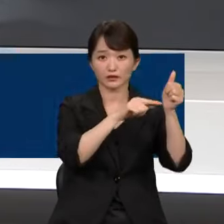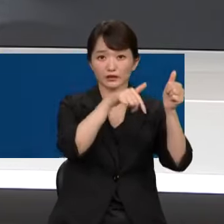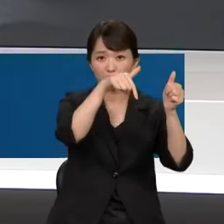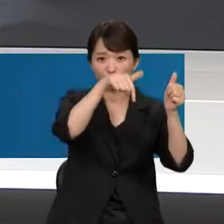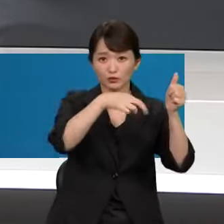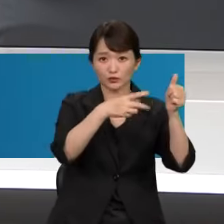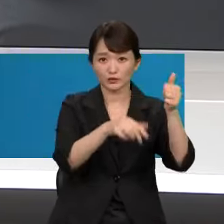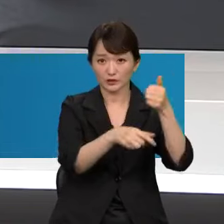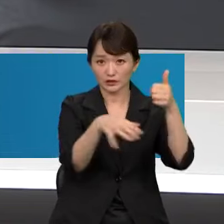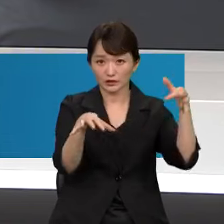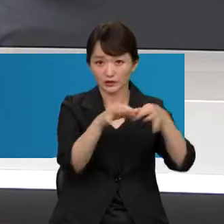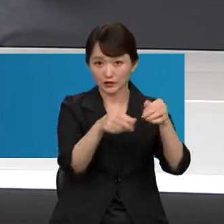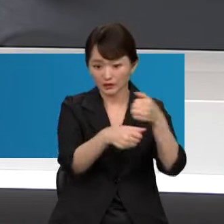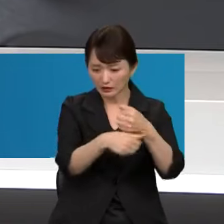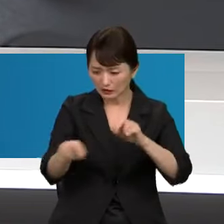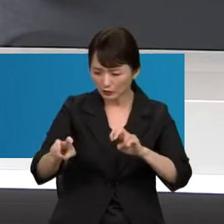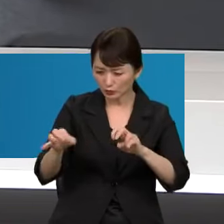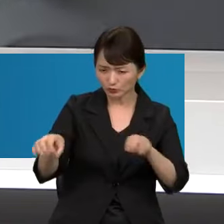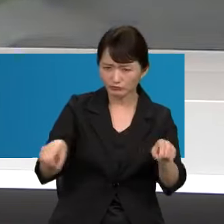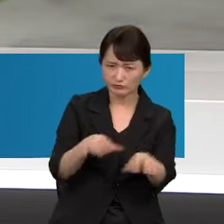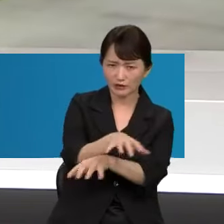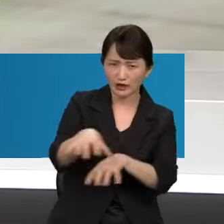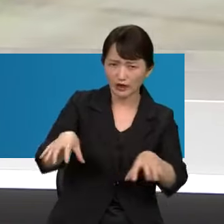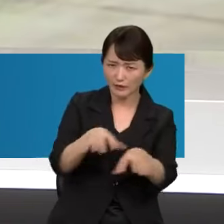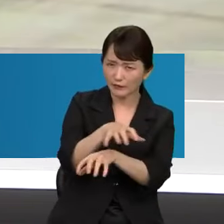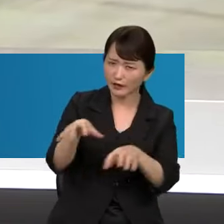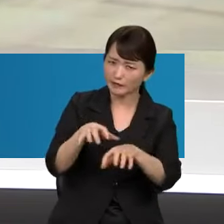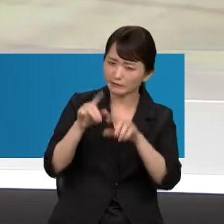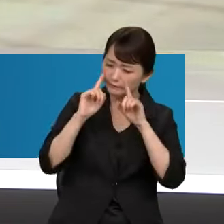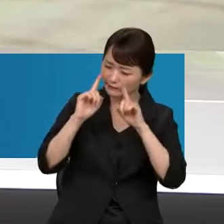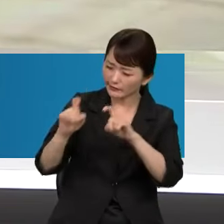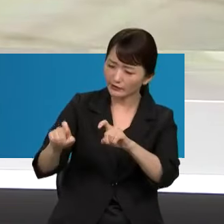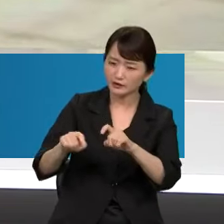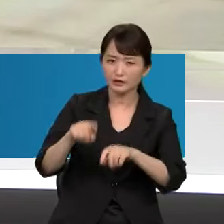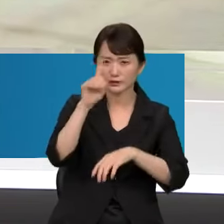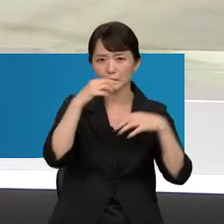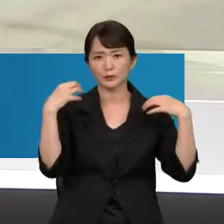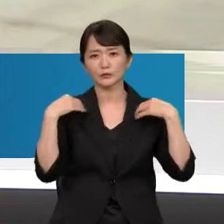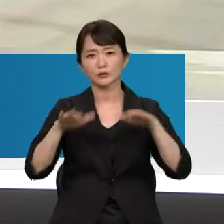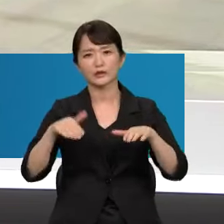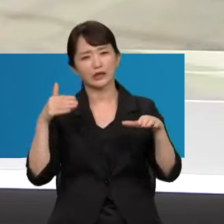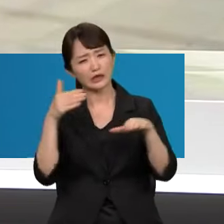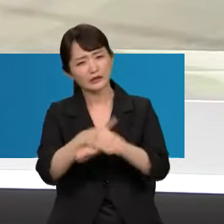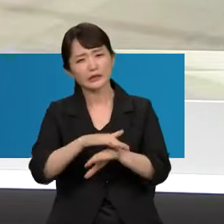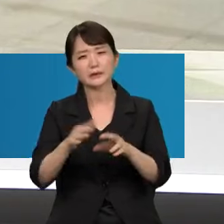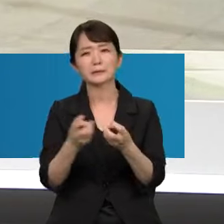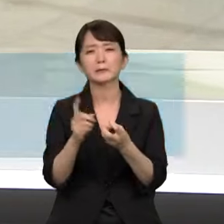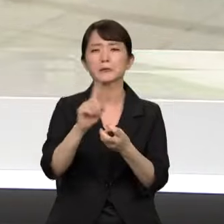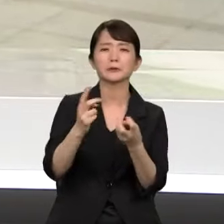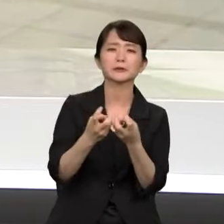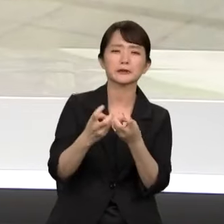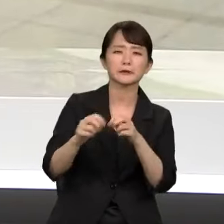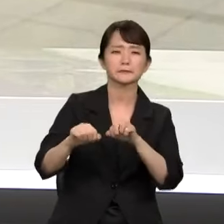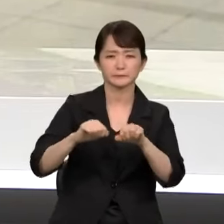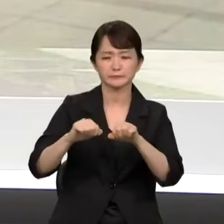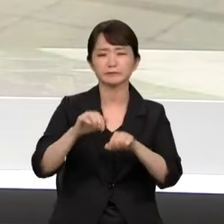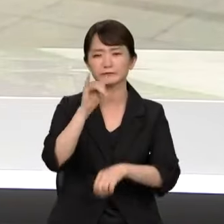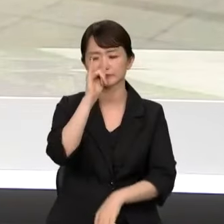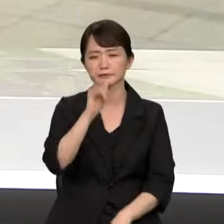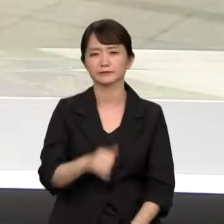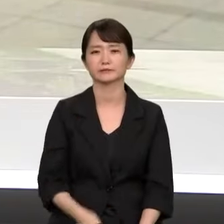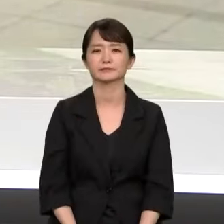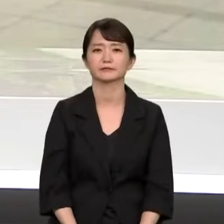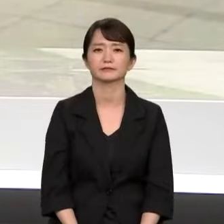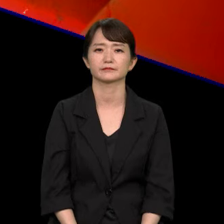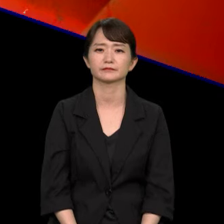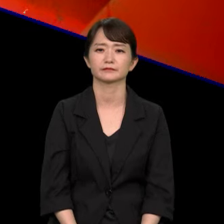계열사들이 서로 돌려막기 해온 거 아니냐는 지적도 나옵니다. 정부도 오늘 뒤늦게 대책 마련에 나섰습니다. 정혜성 기자입니다.